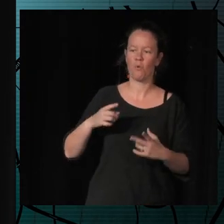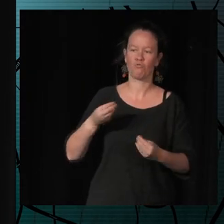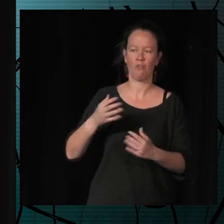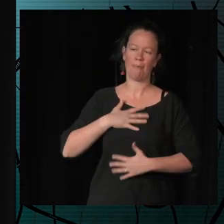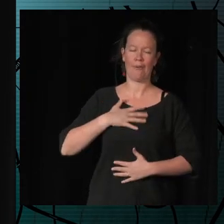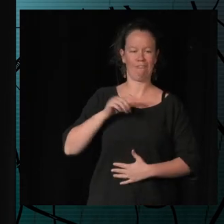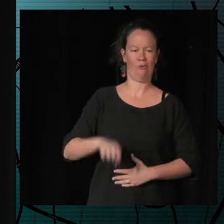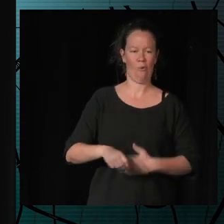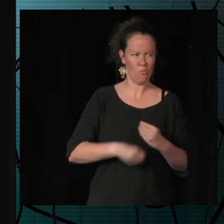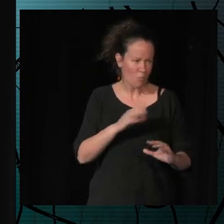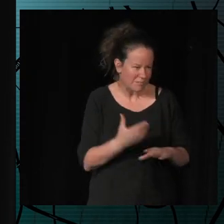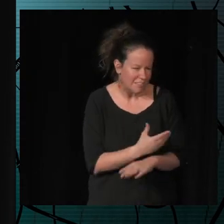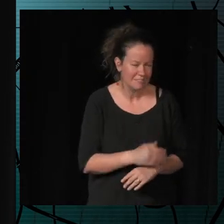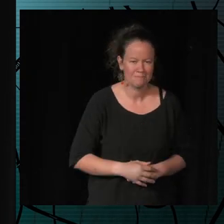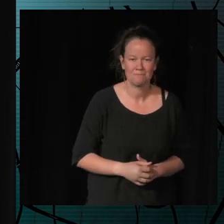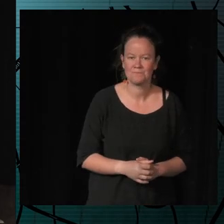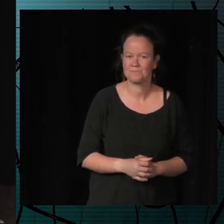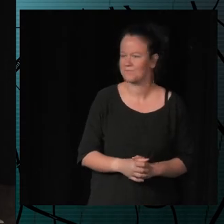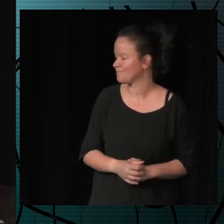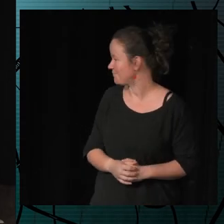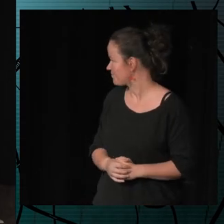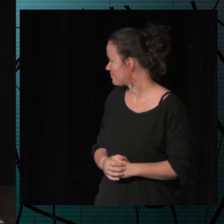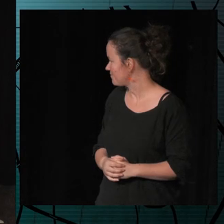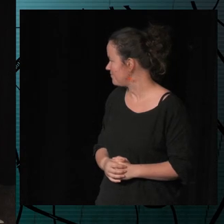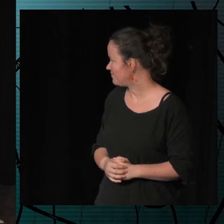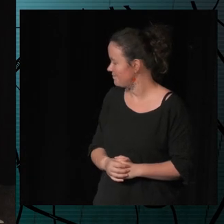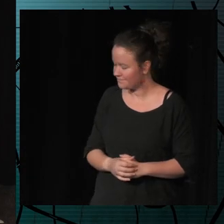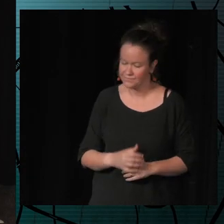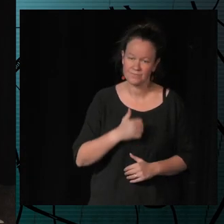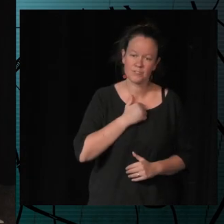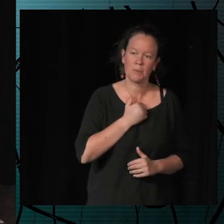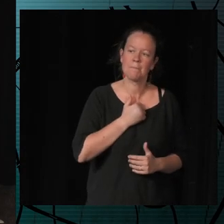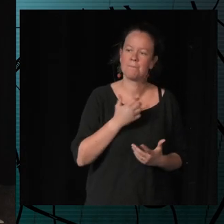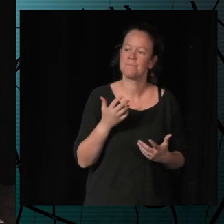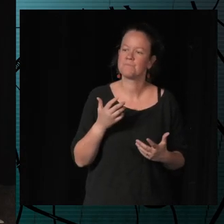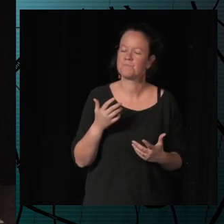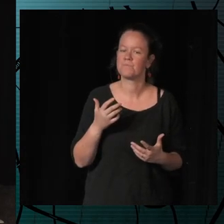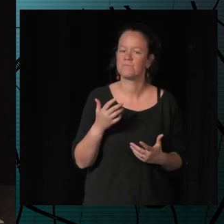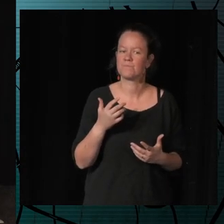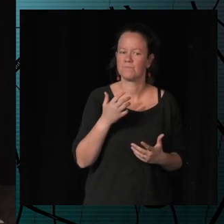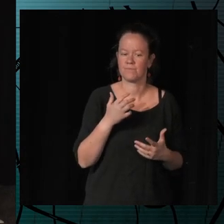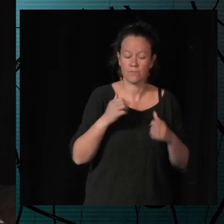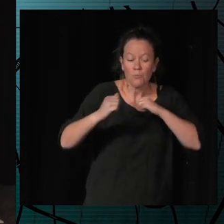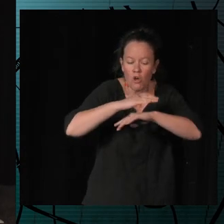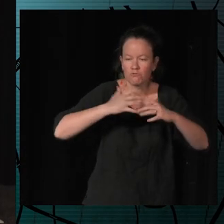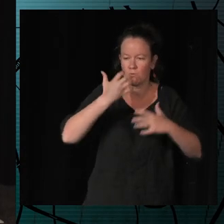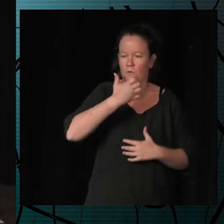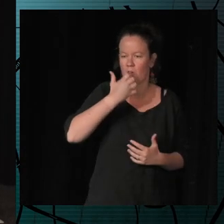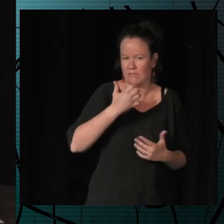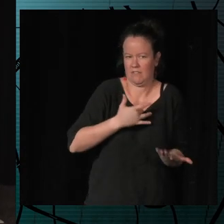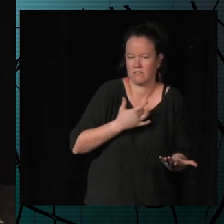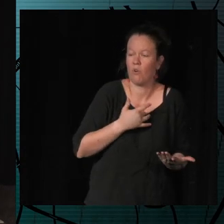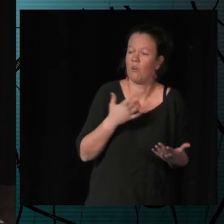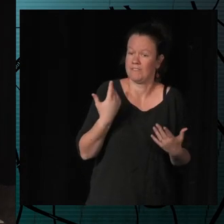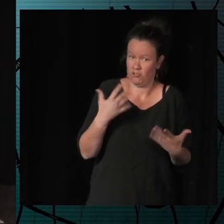cahier des charges quoi mais le moi ça meit toujours une opportunité intéressante parce que au-delà d'une d'une diversification ça